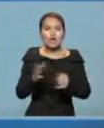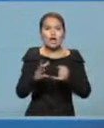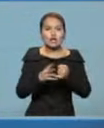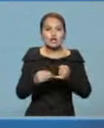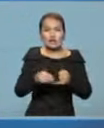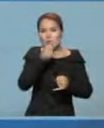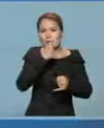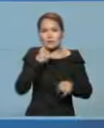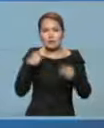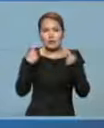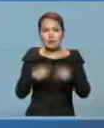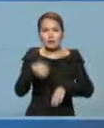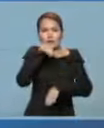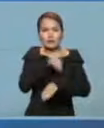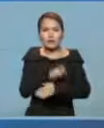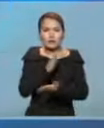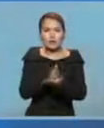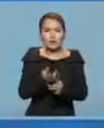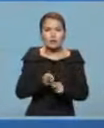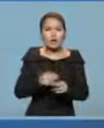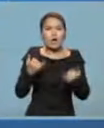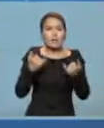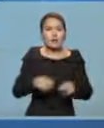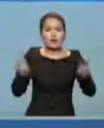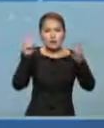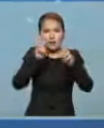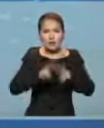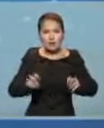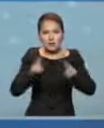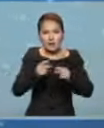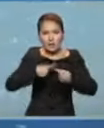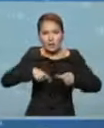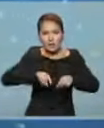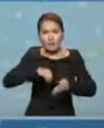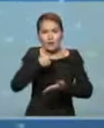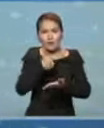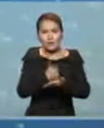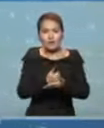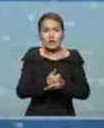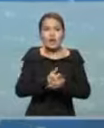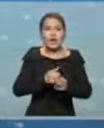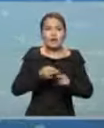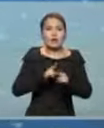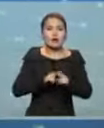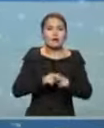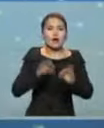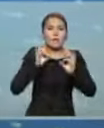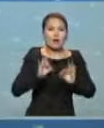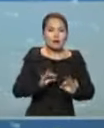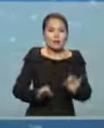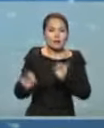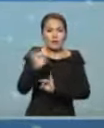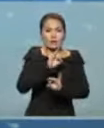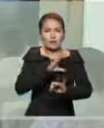құрылыс бөлімдері мен тұтынушылардың құқығын қорғау төтенше жағдайлар қызметі секілді тексеру бақылау органдарының басшыларымен кездескен прокуратура